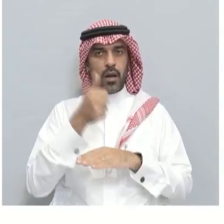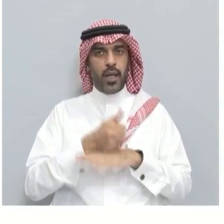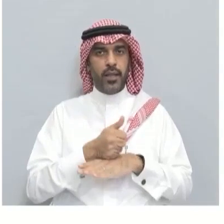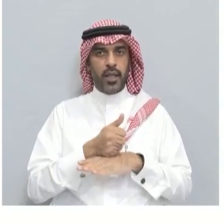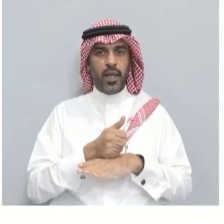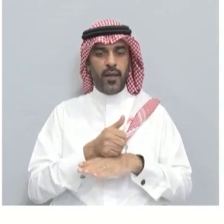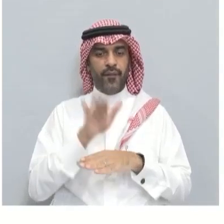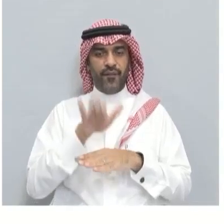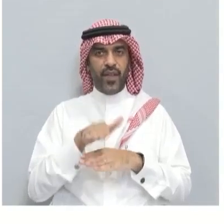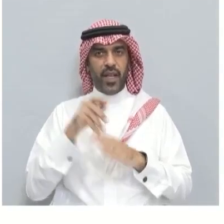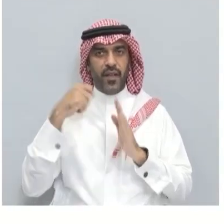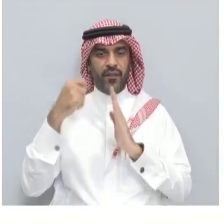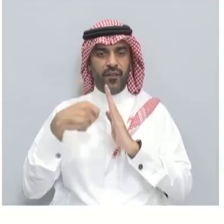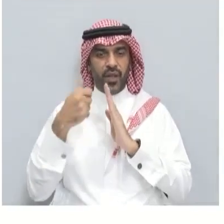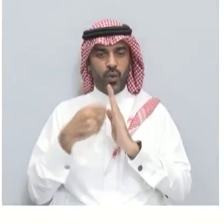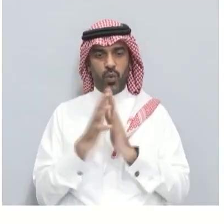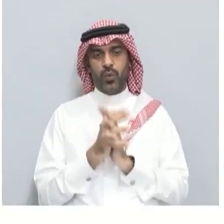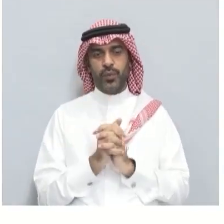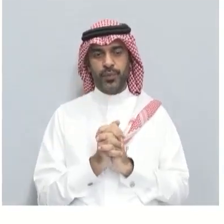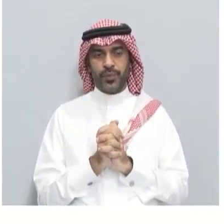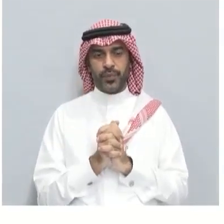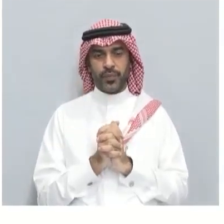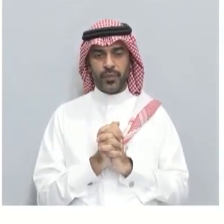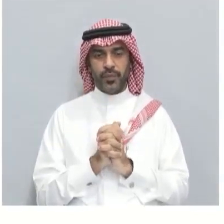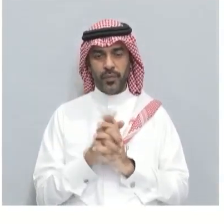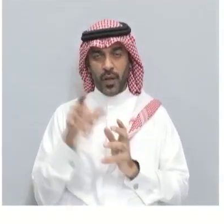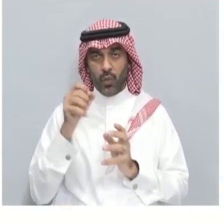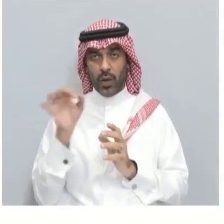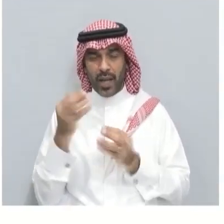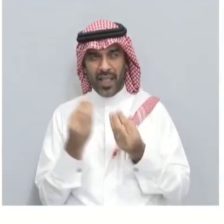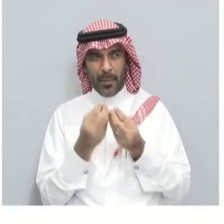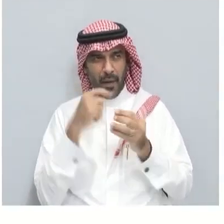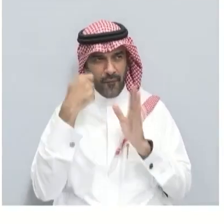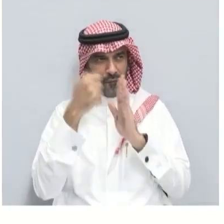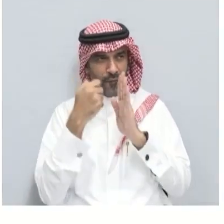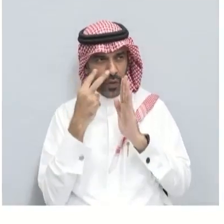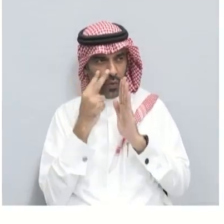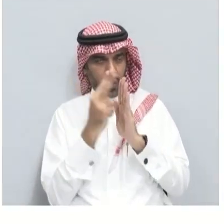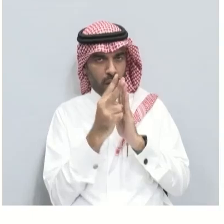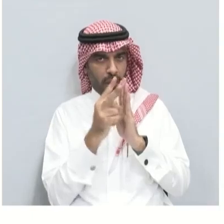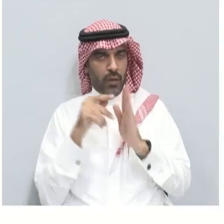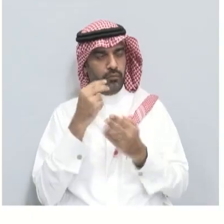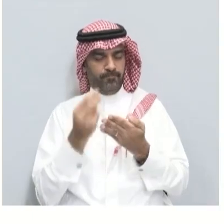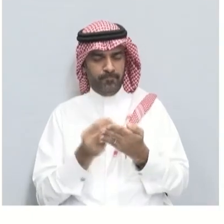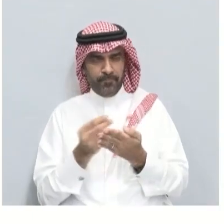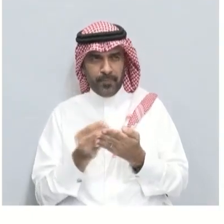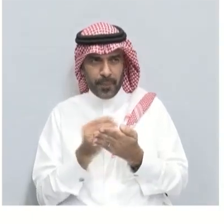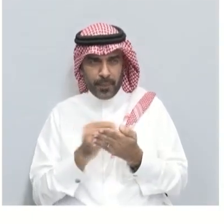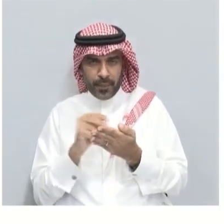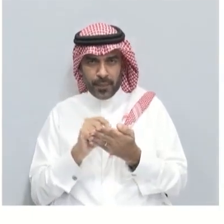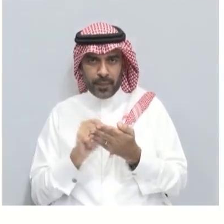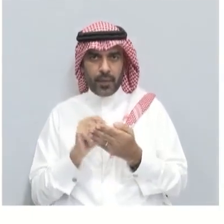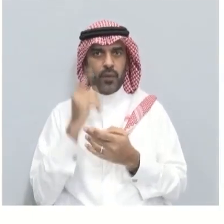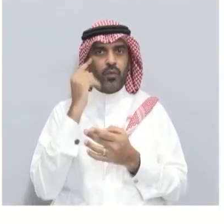ثم قد تقوم بتلخيص هذه الوس الوحده على شكل قصه او على شكل نقاط اساسيه او